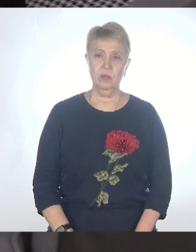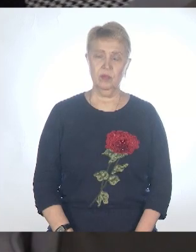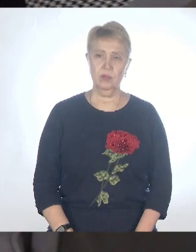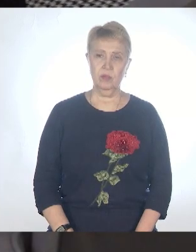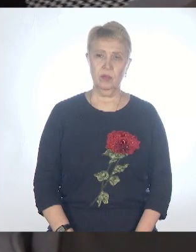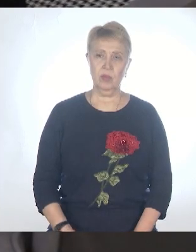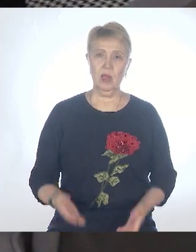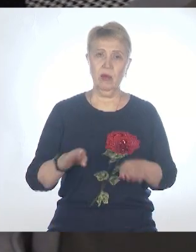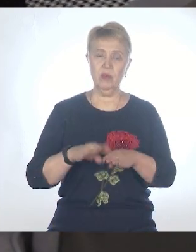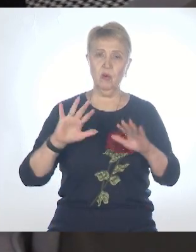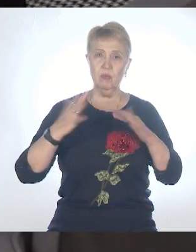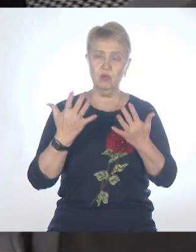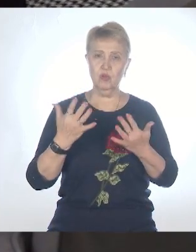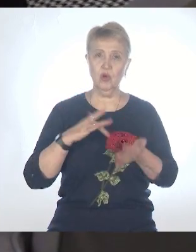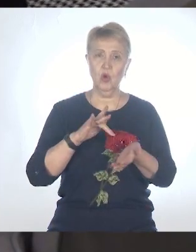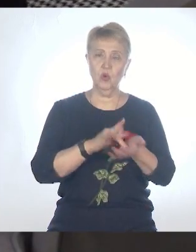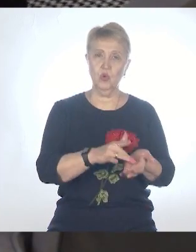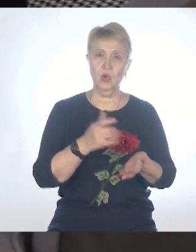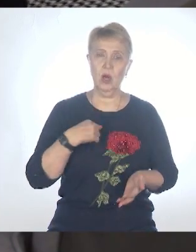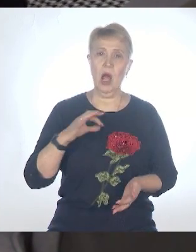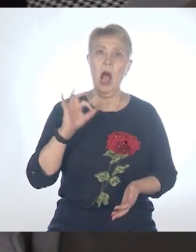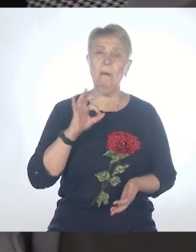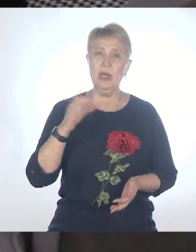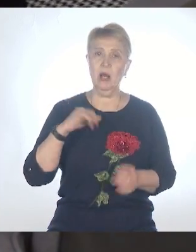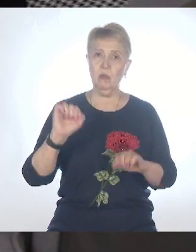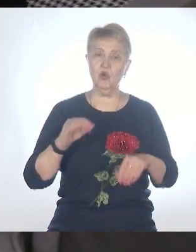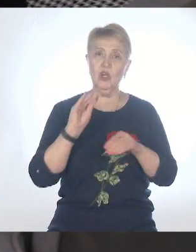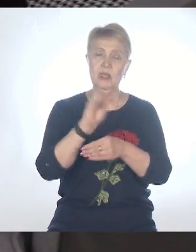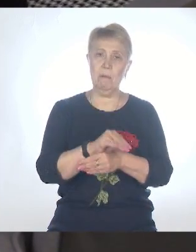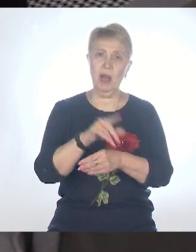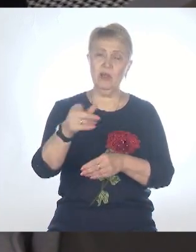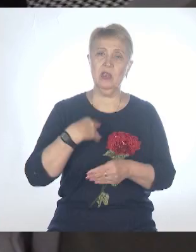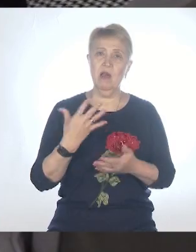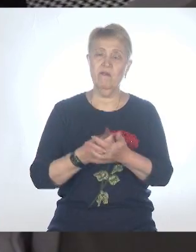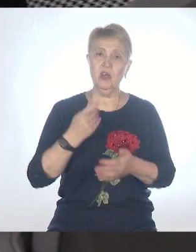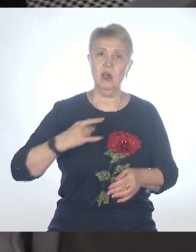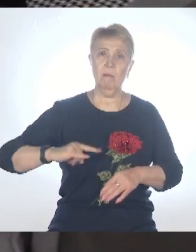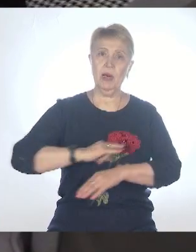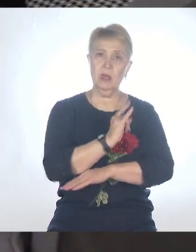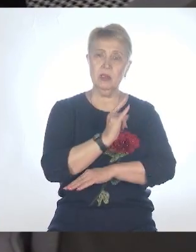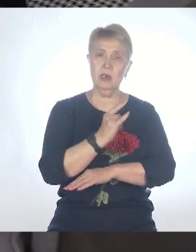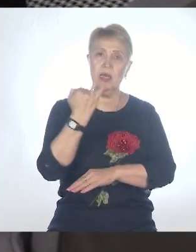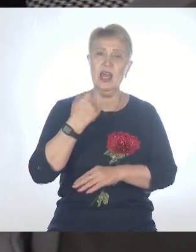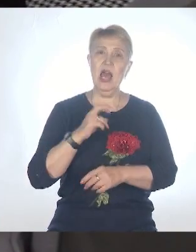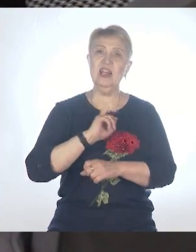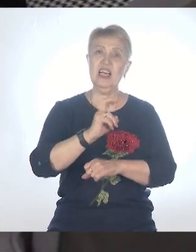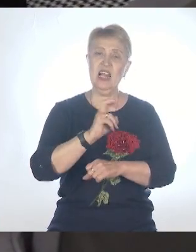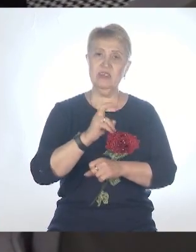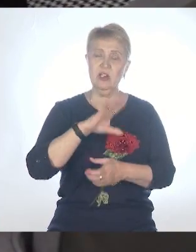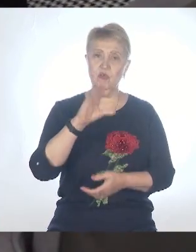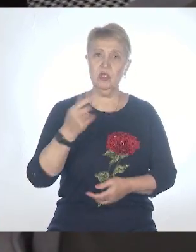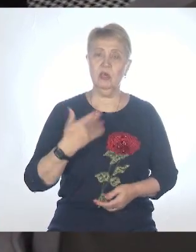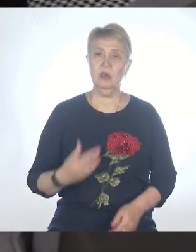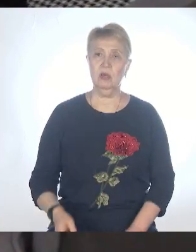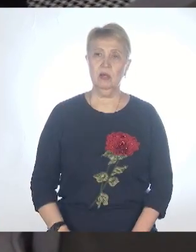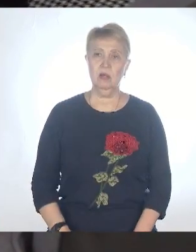И в таком случае туроператоры могут добавить и ваш проезд на самолете, и трансфер до отеля. Это все можно приплюсовать, и вы